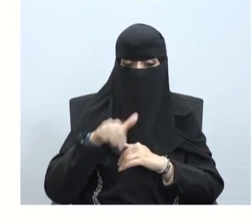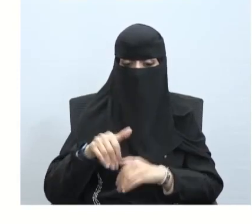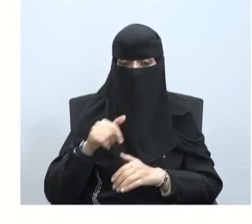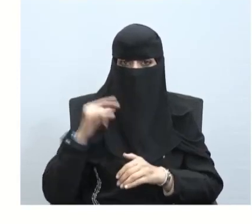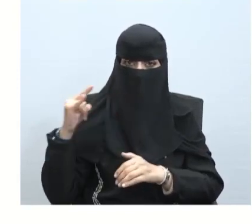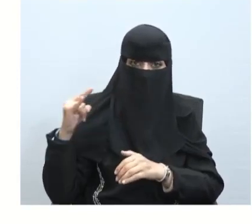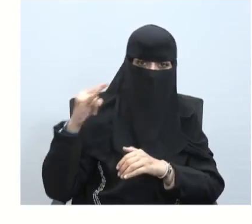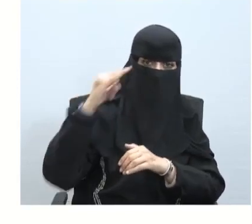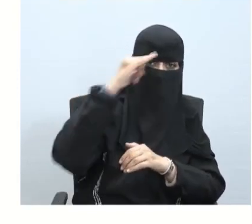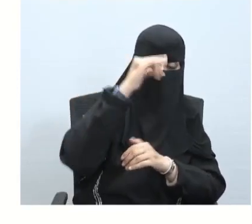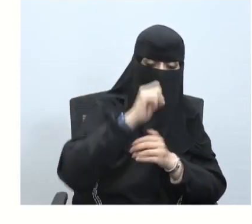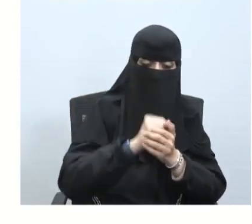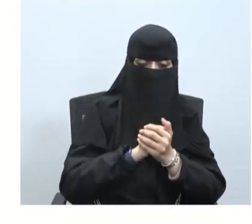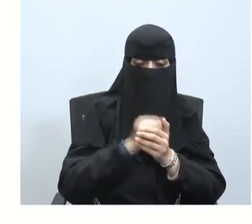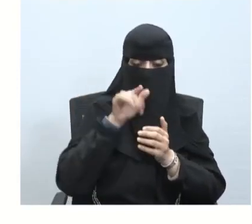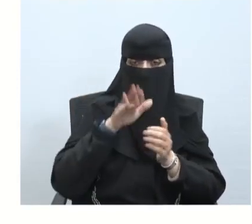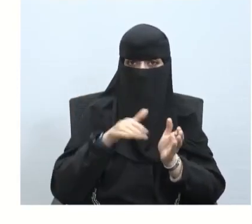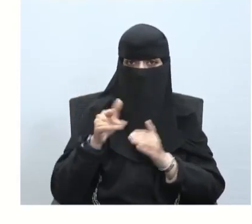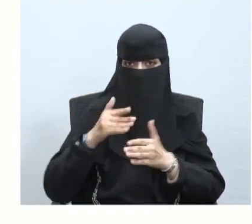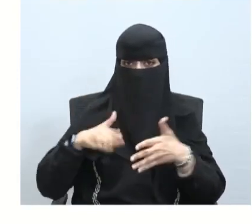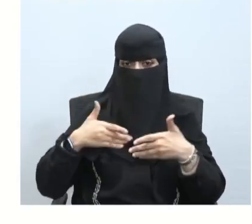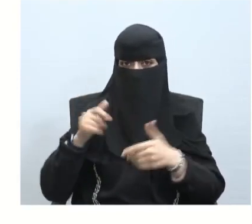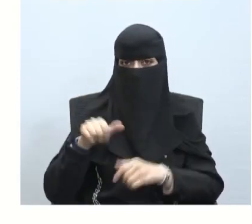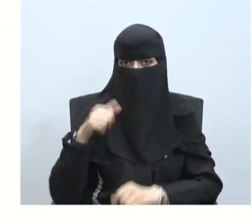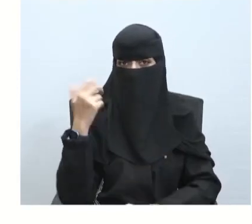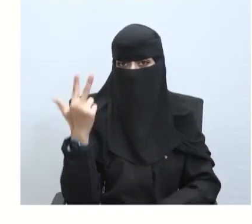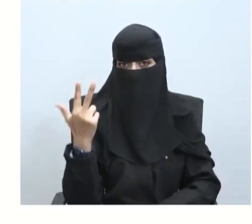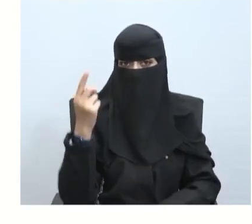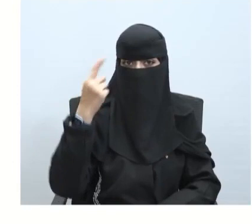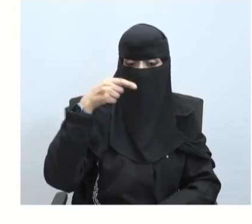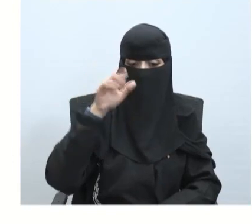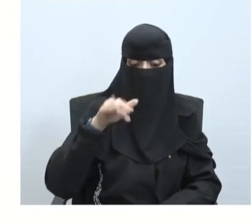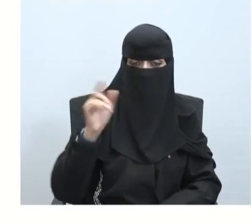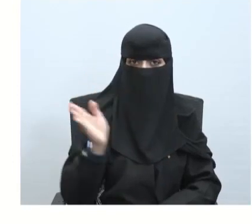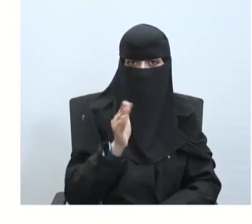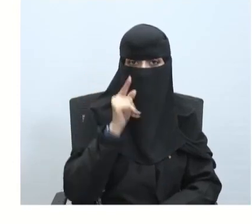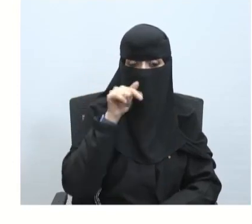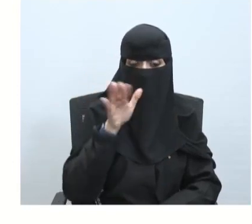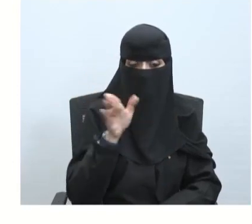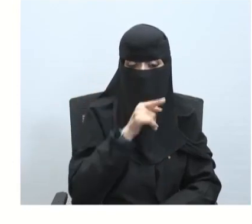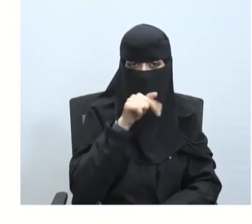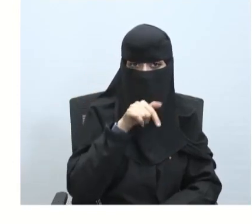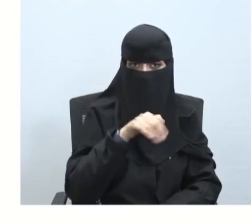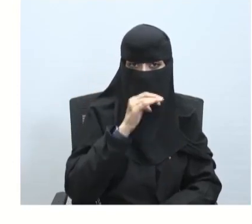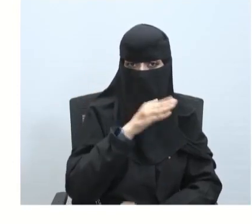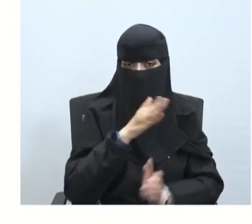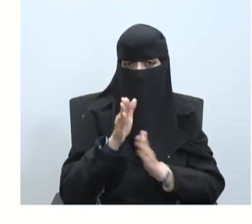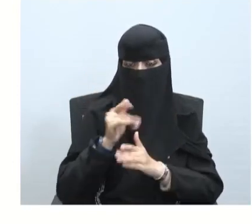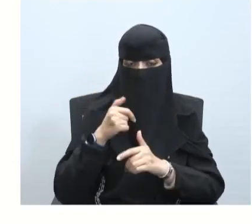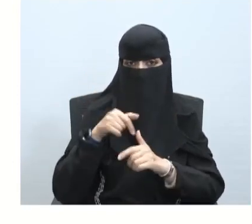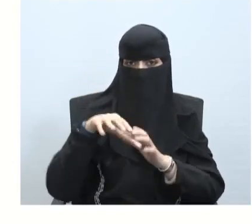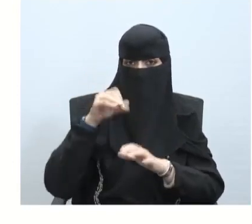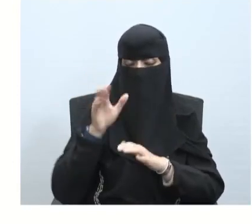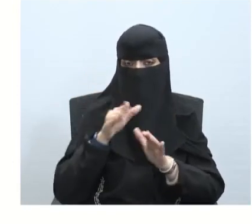ابنائي بناتي لدينا هذه اللعبه ثمنها 18 ريالا ولدينا هذه المبلغ من